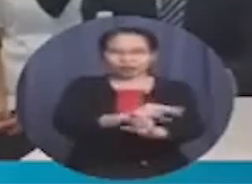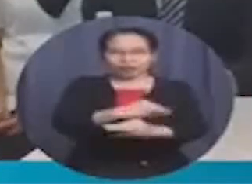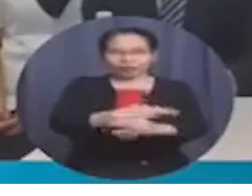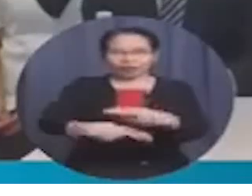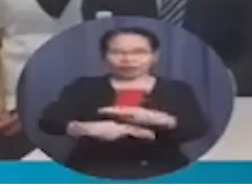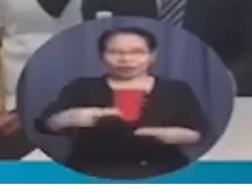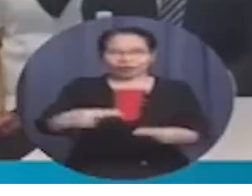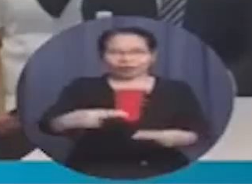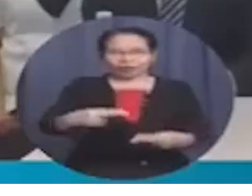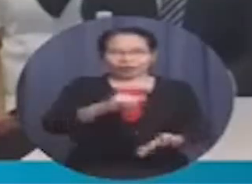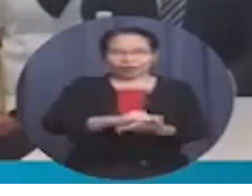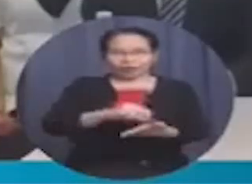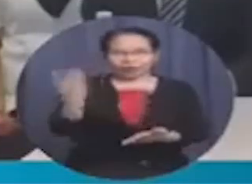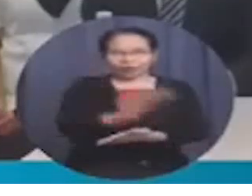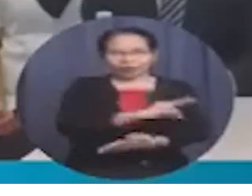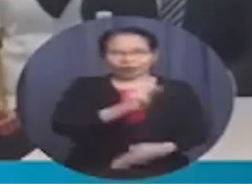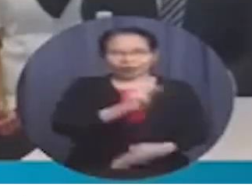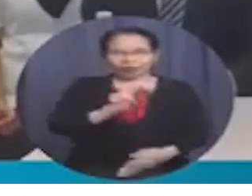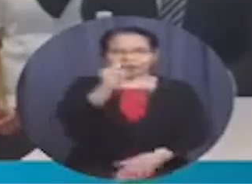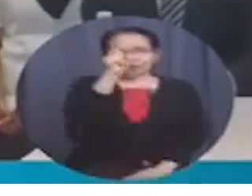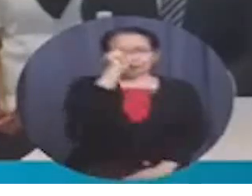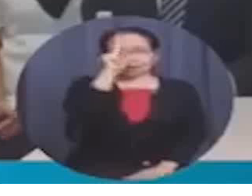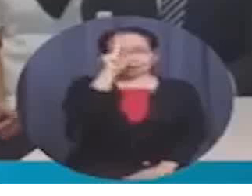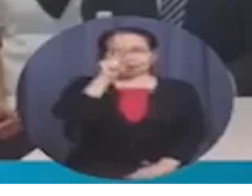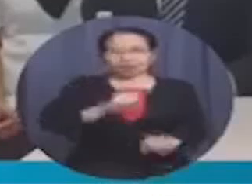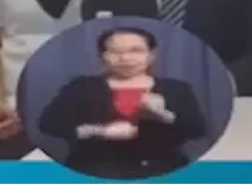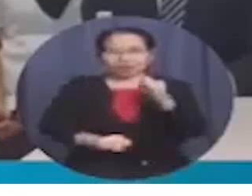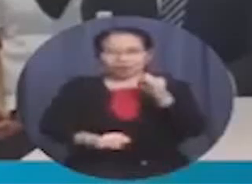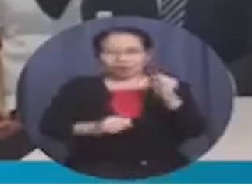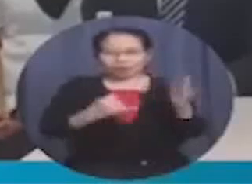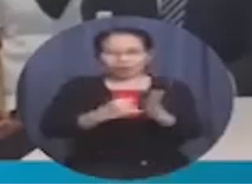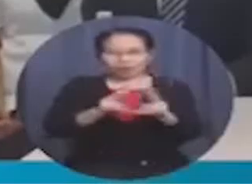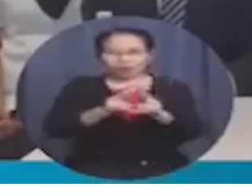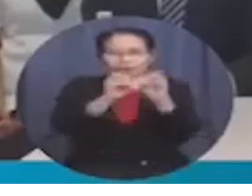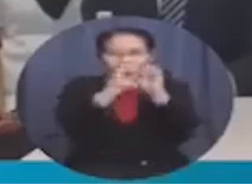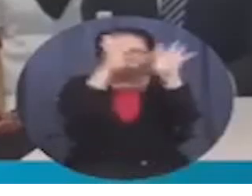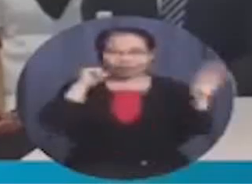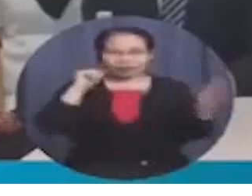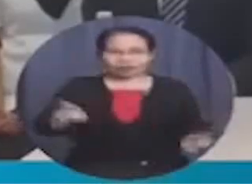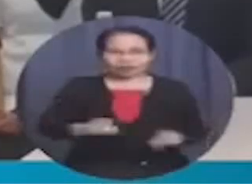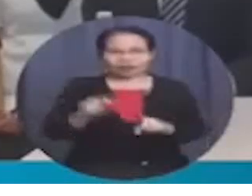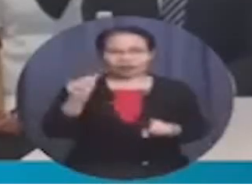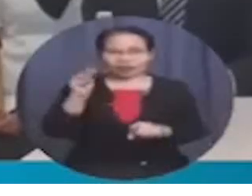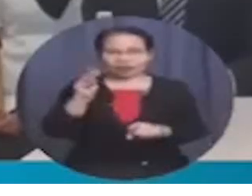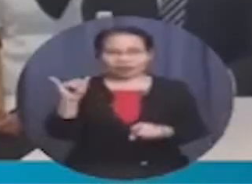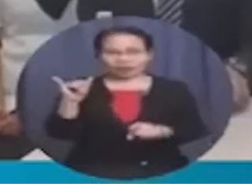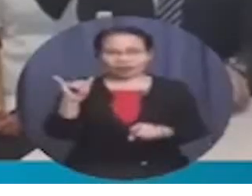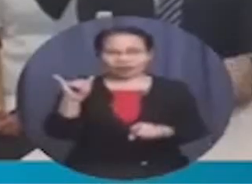Ang dapat nating maintindihan. Kaya maliwanag, kapatid na amin, hinding-hindi